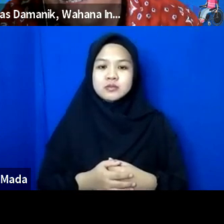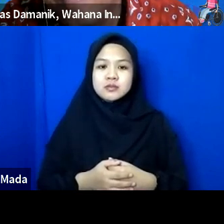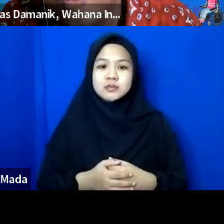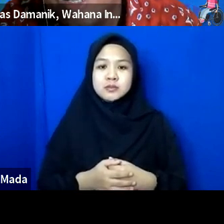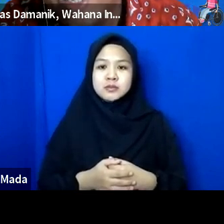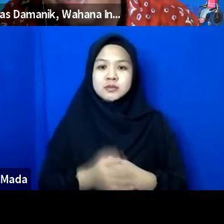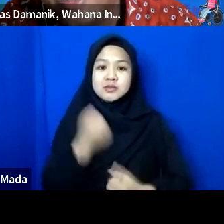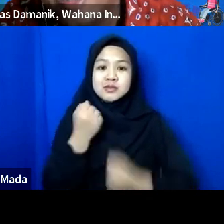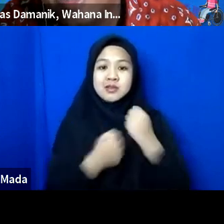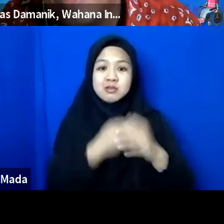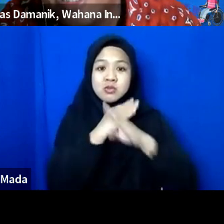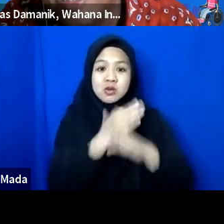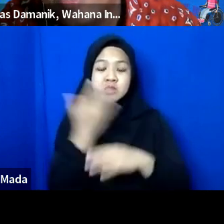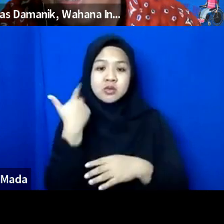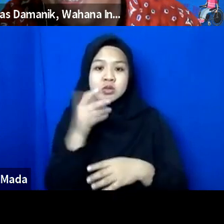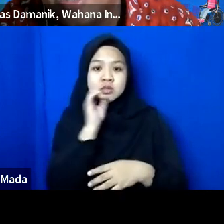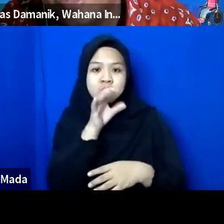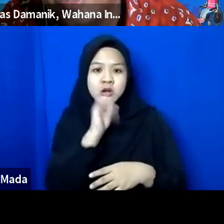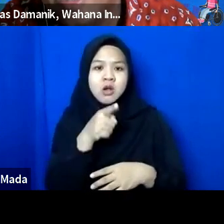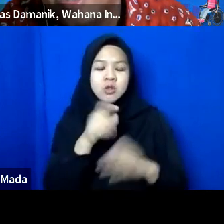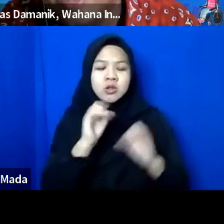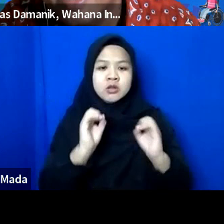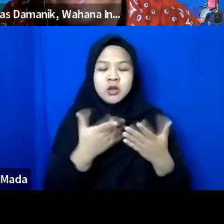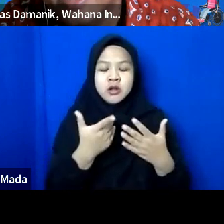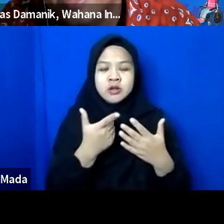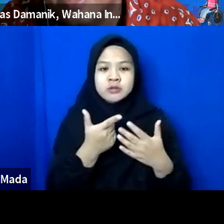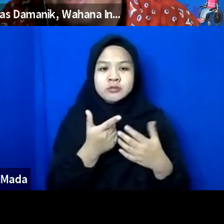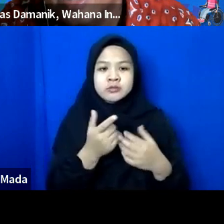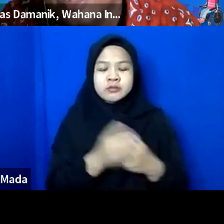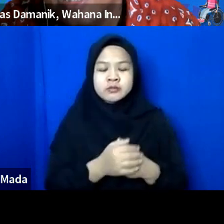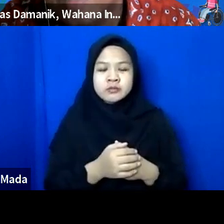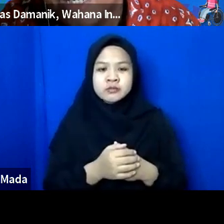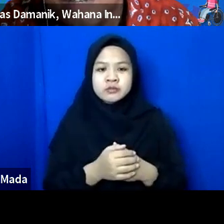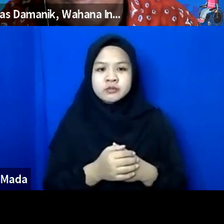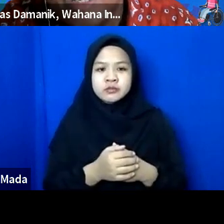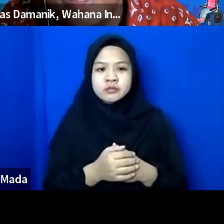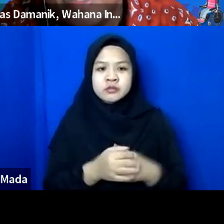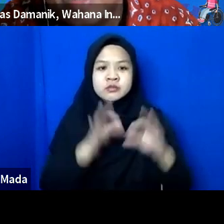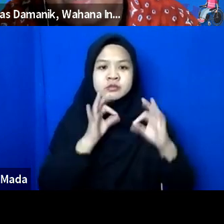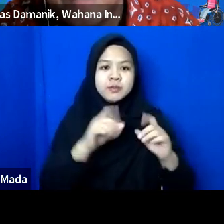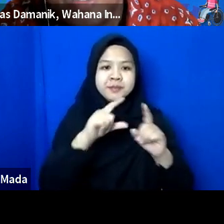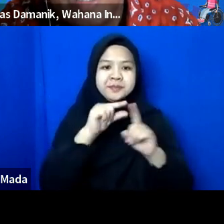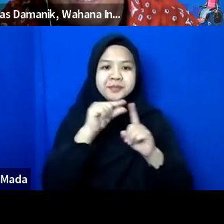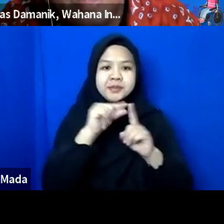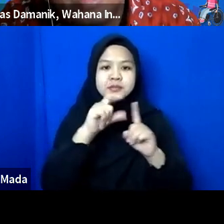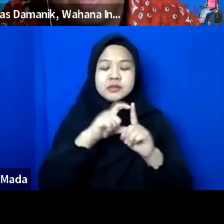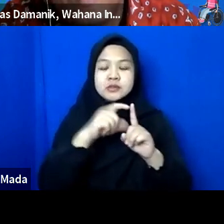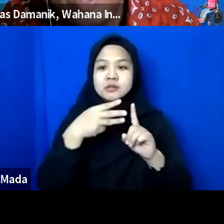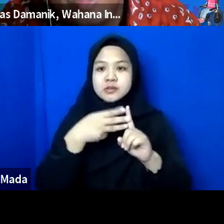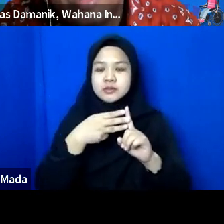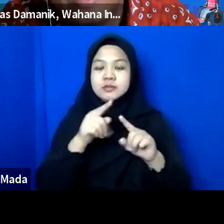tindakan-tindakan penolakan yang tadi disampaikan itu terjadi Didik Didik terdesak PPDB ini tetapi